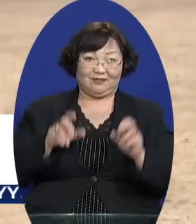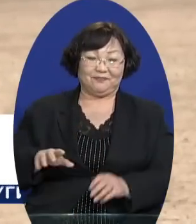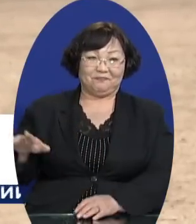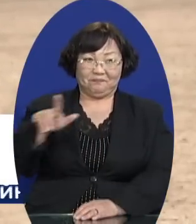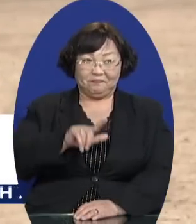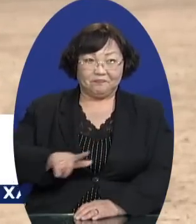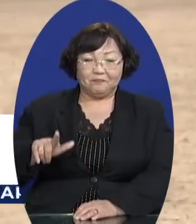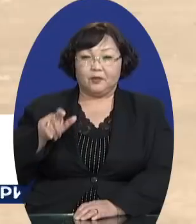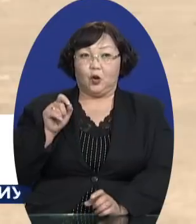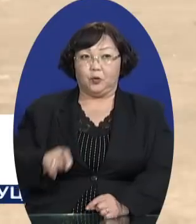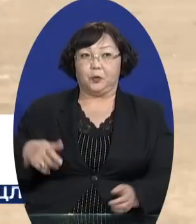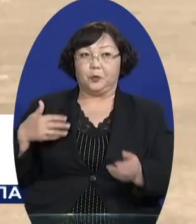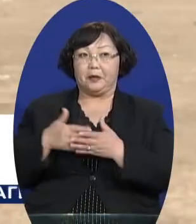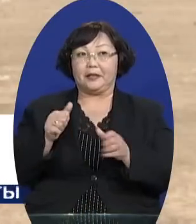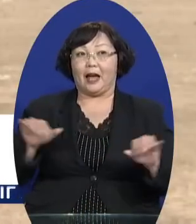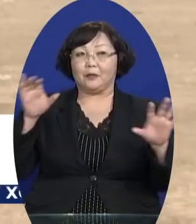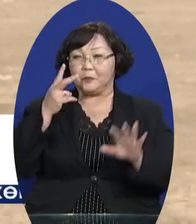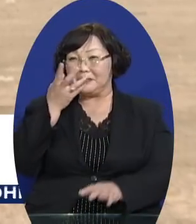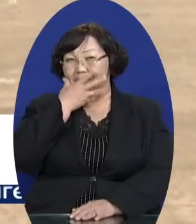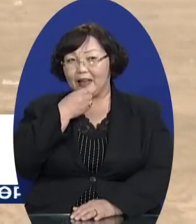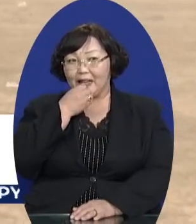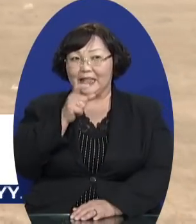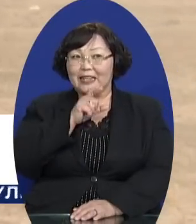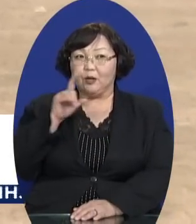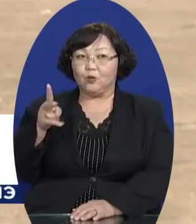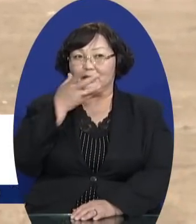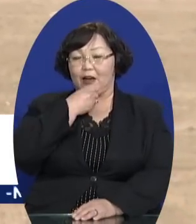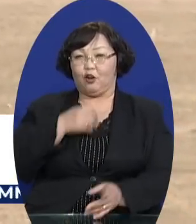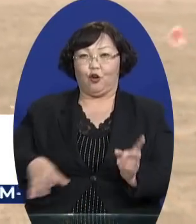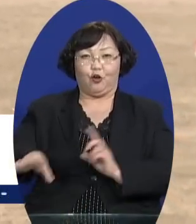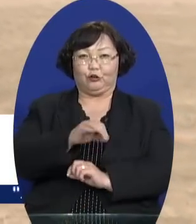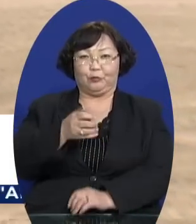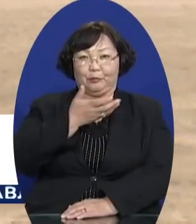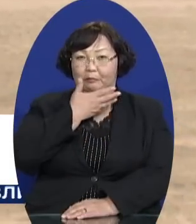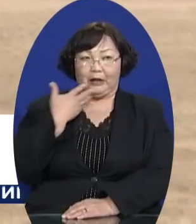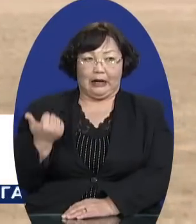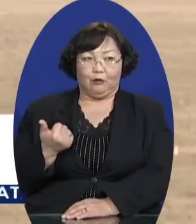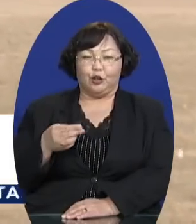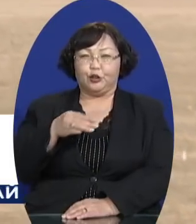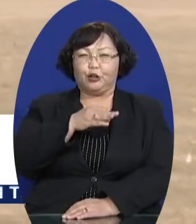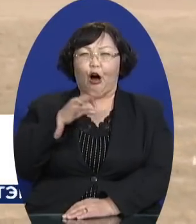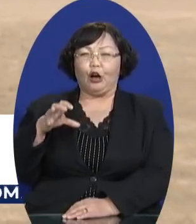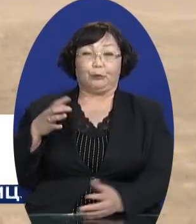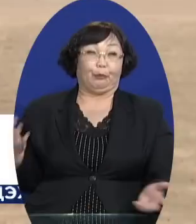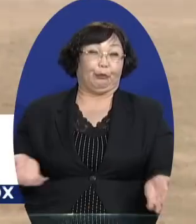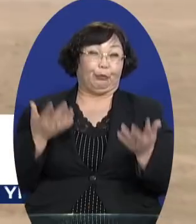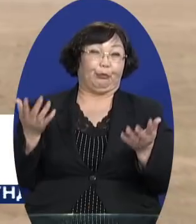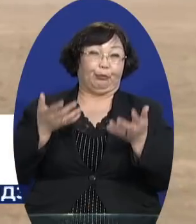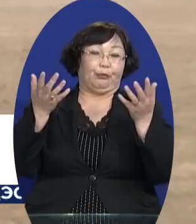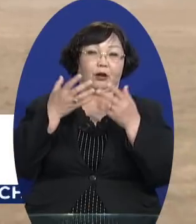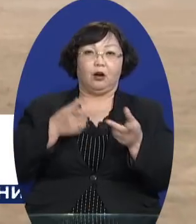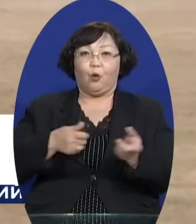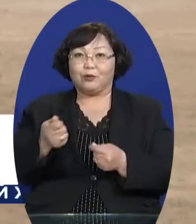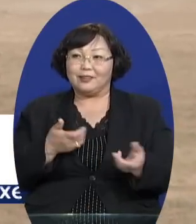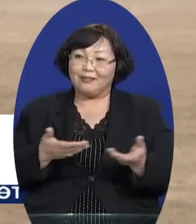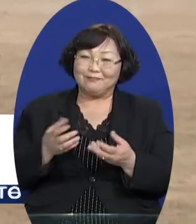наадам үзэх иргэдийн ая тухтай эрүүл аюулгүй байдлыг хангасан орчин бүрдээгүй байна. Өөрөөр хэлбэл тоосчлт ихтэй худалдаа үйлчилгээ явуулахад